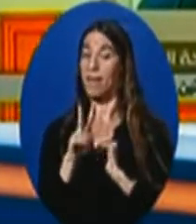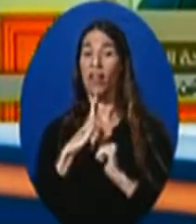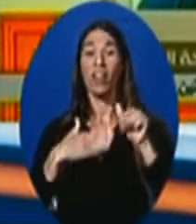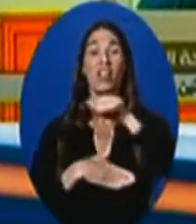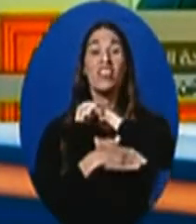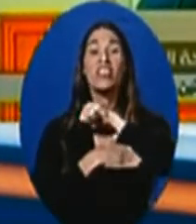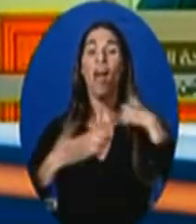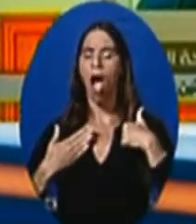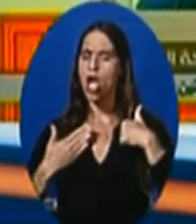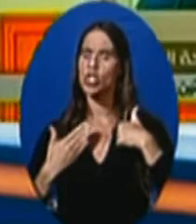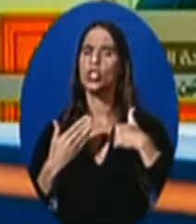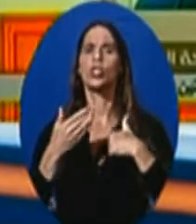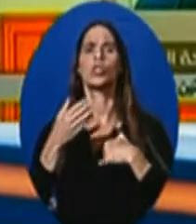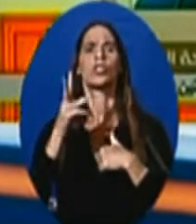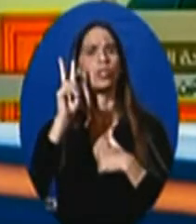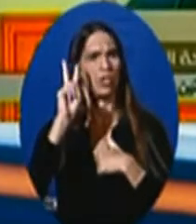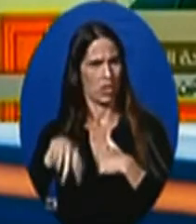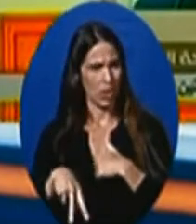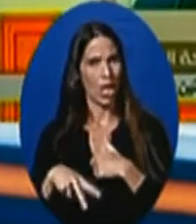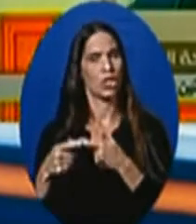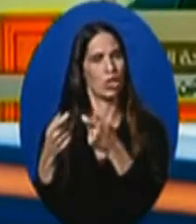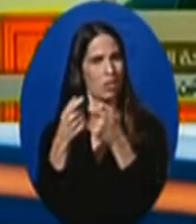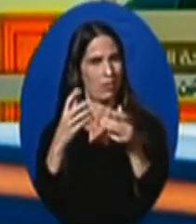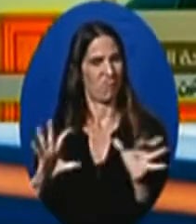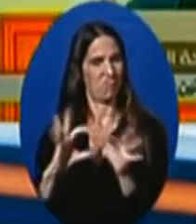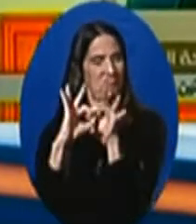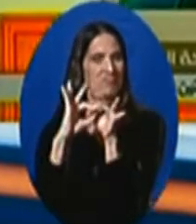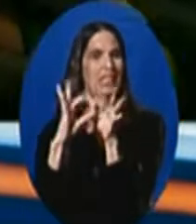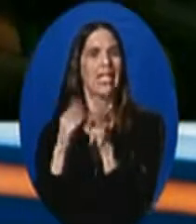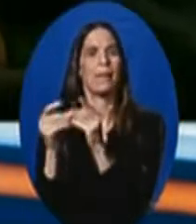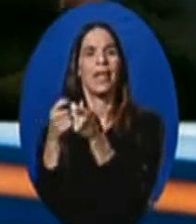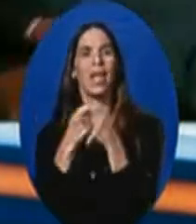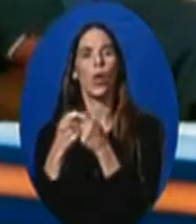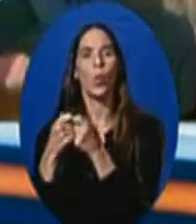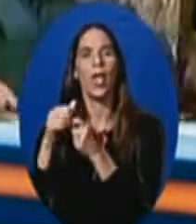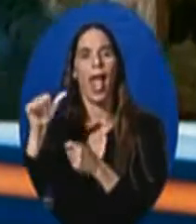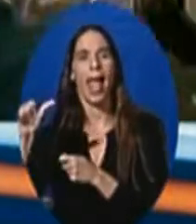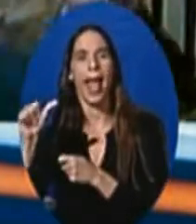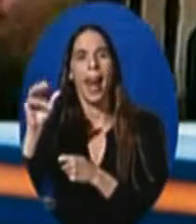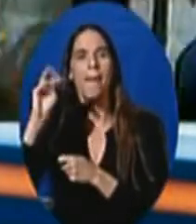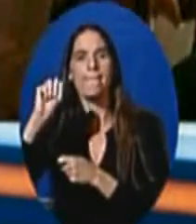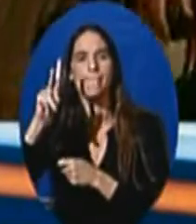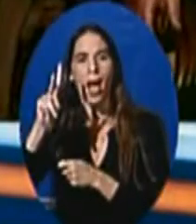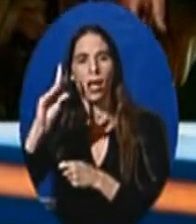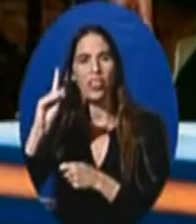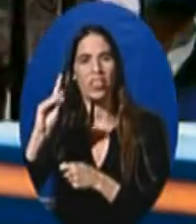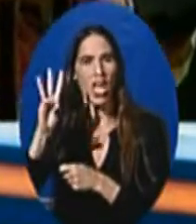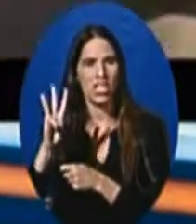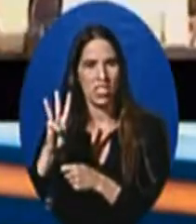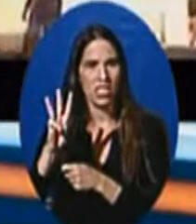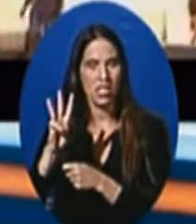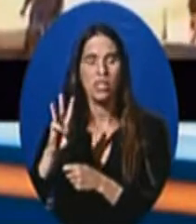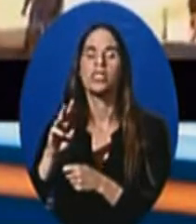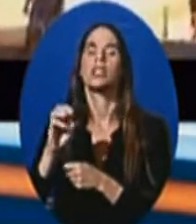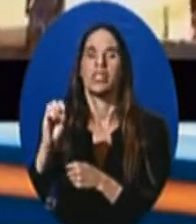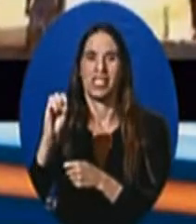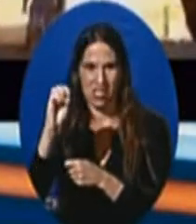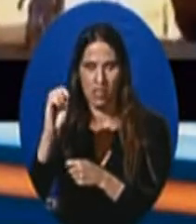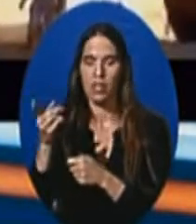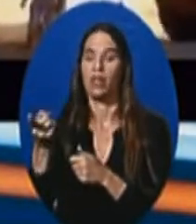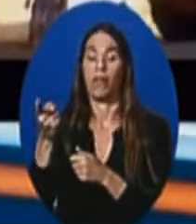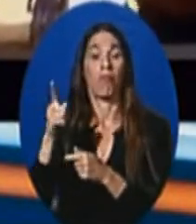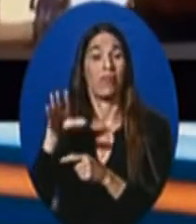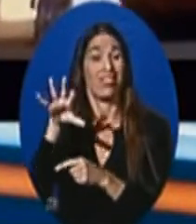מערכת הדוקה עם ארגון אנסאר בית אל-מקדס. נתפסו לא מזמן אנשים ונקלטו שיחות שהוא יצאו גם